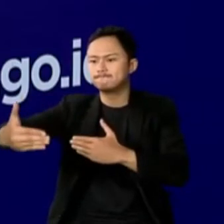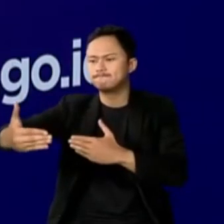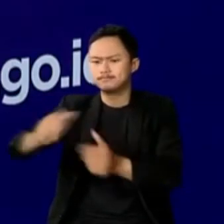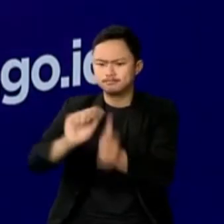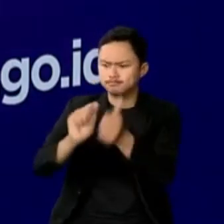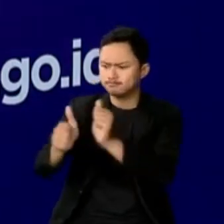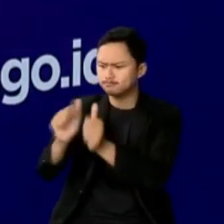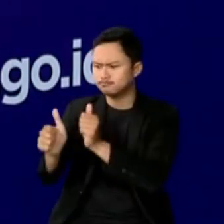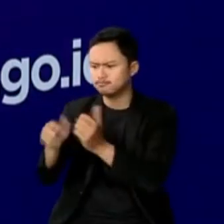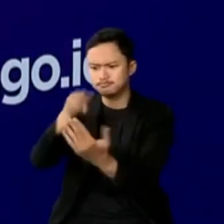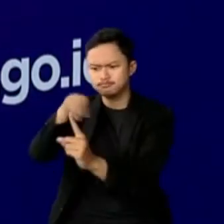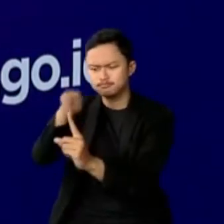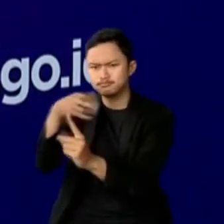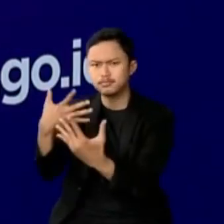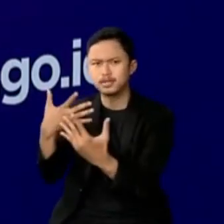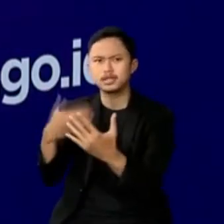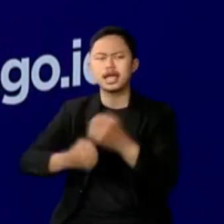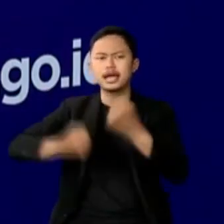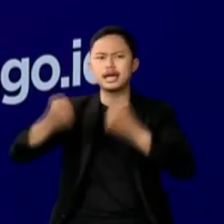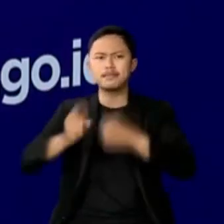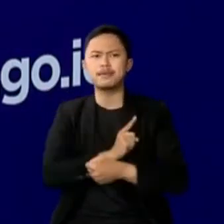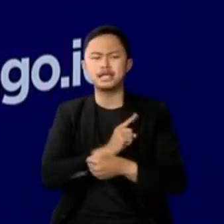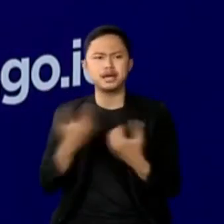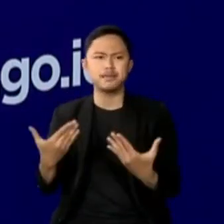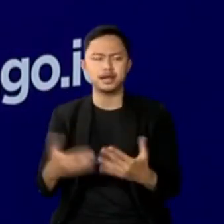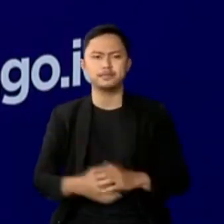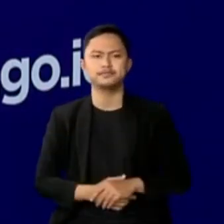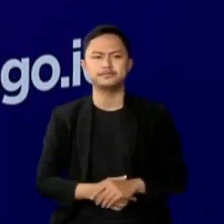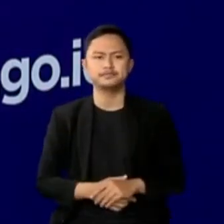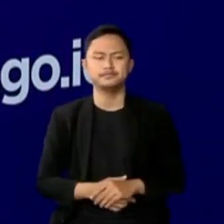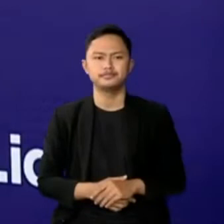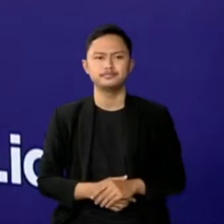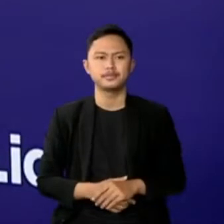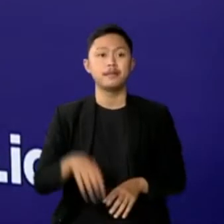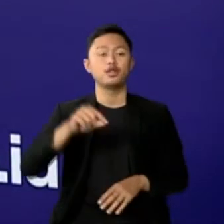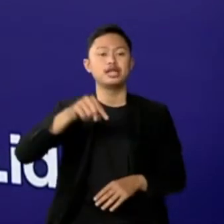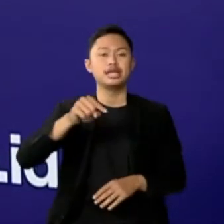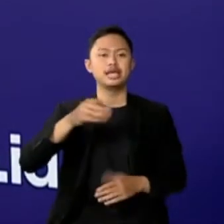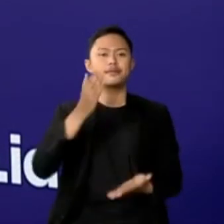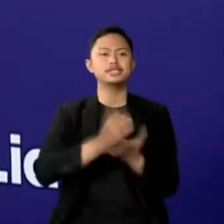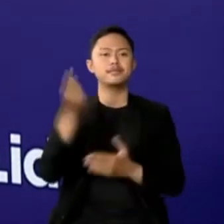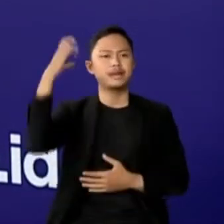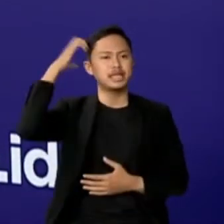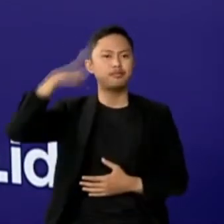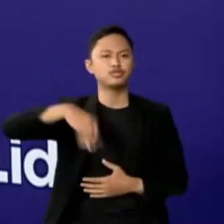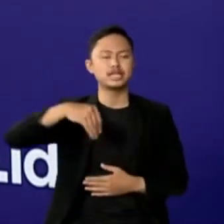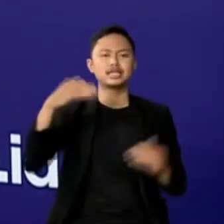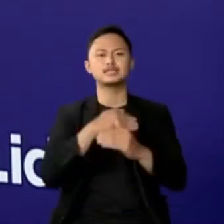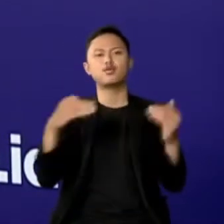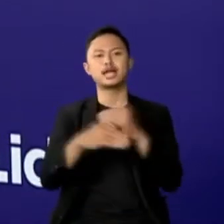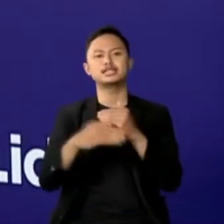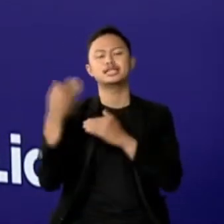orang yang masuk ke Jakarta melalui kendaraan pribadi khususnya Bang jadi ini kebijakan pemerintah cuplikan tranportasi